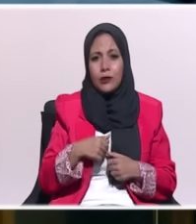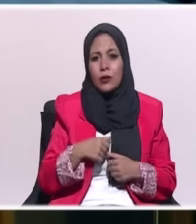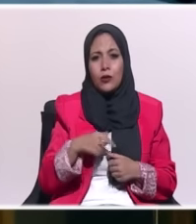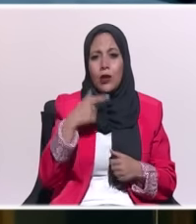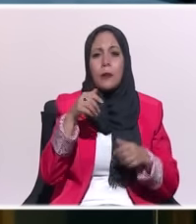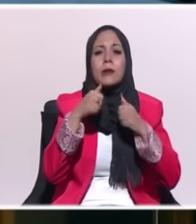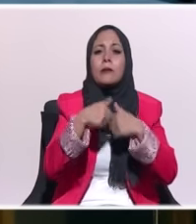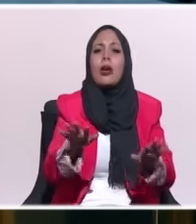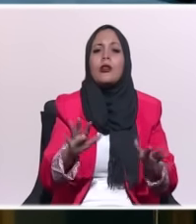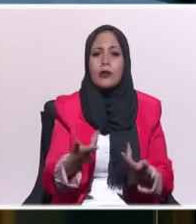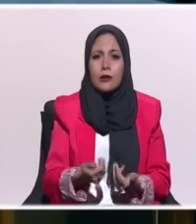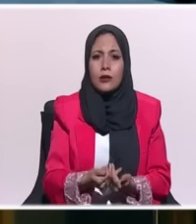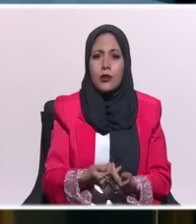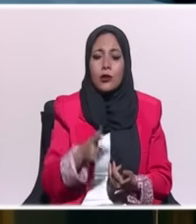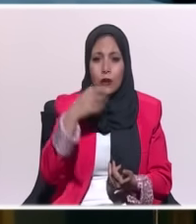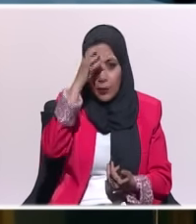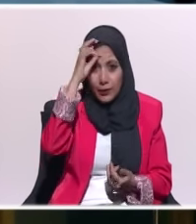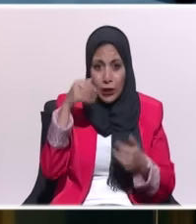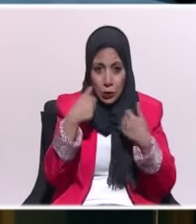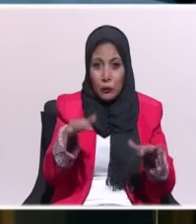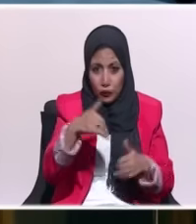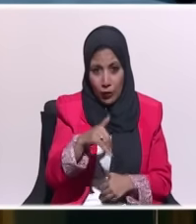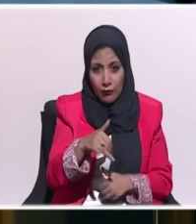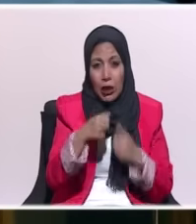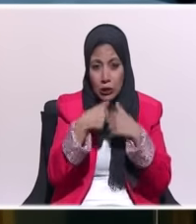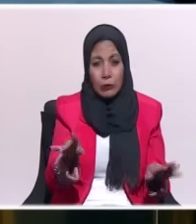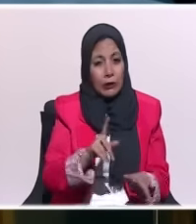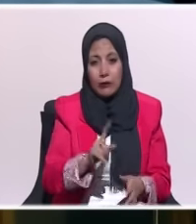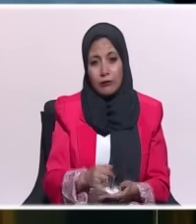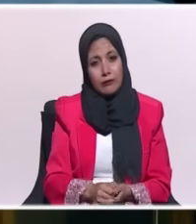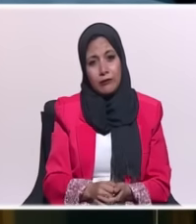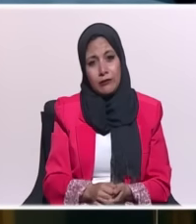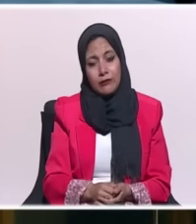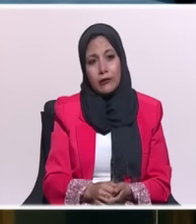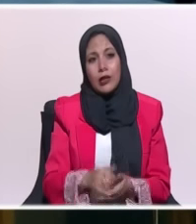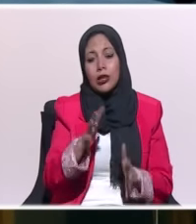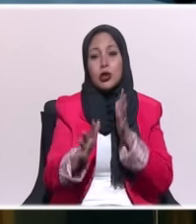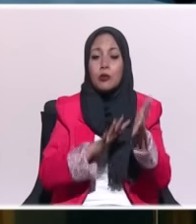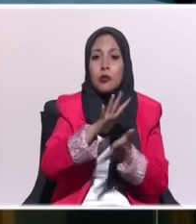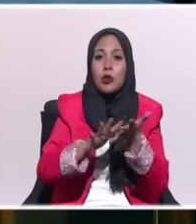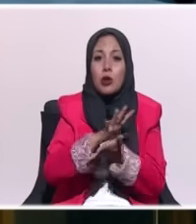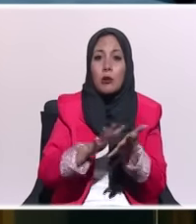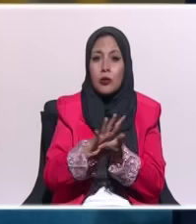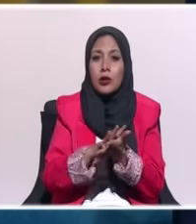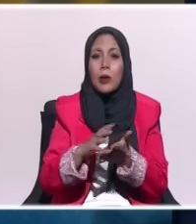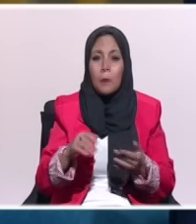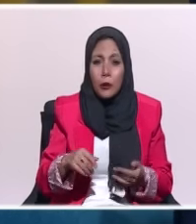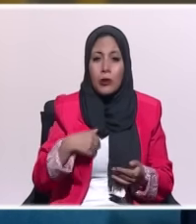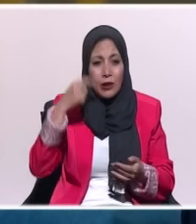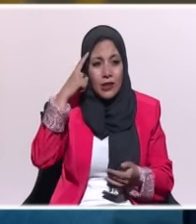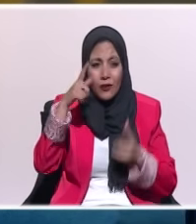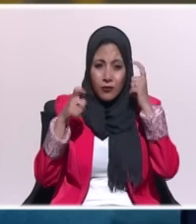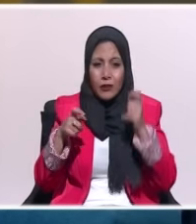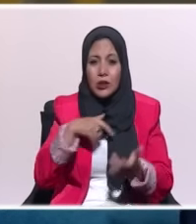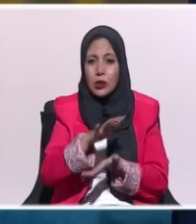سبتنيش ليه؟ اسيبك تضيق؟ طيب هي مش دي المشكله بس. الله. المشكله انا عايزه اعرف انا ايه مصدري. لدرجه